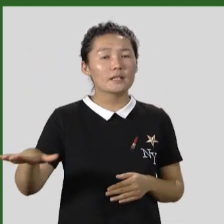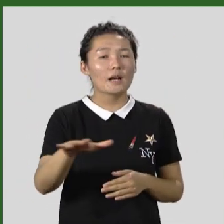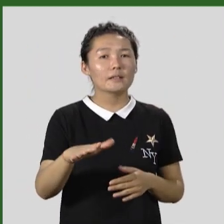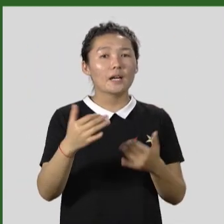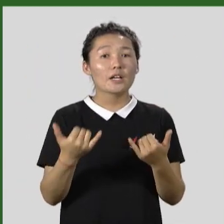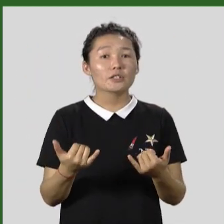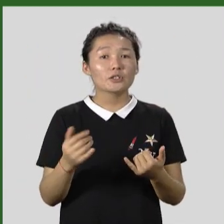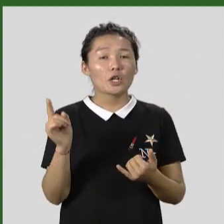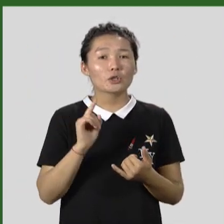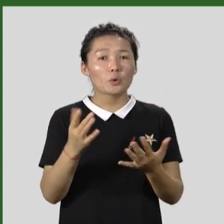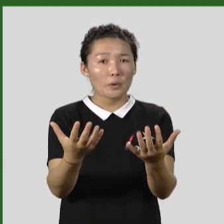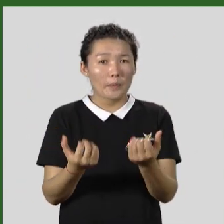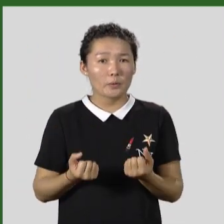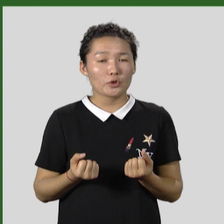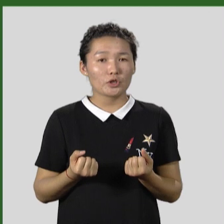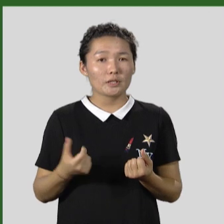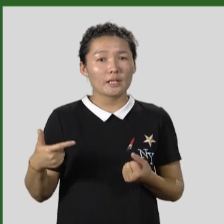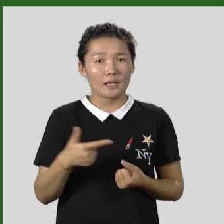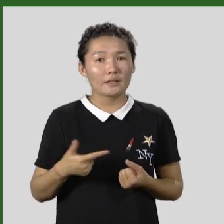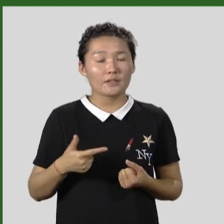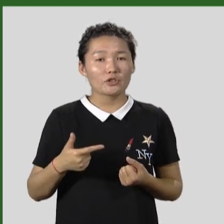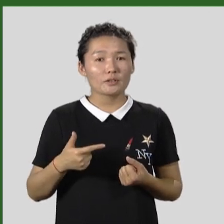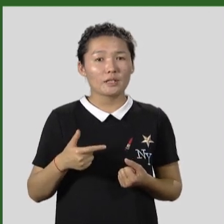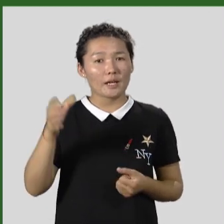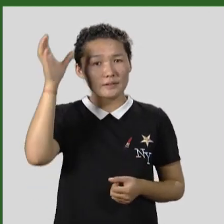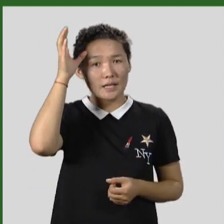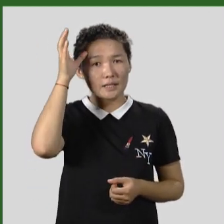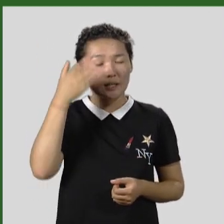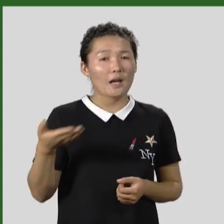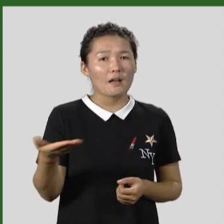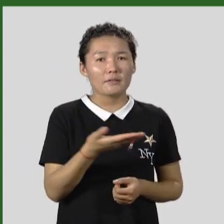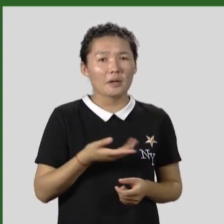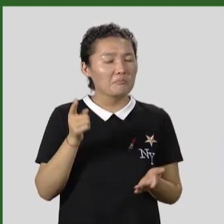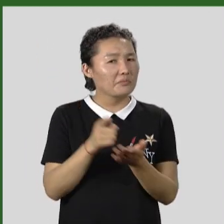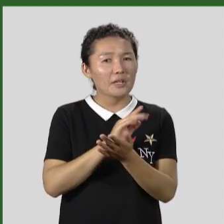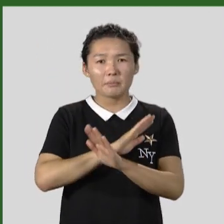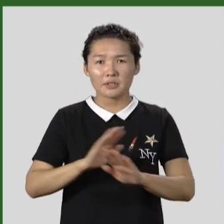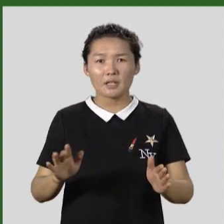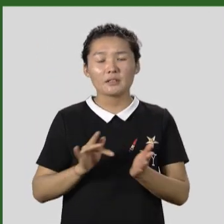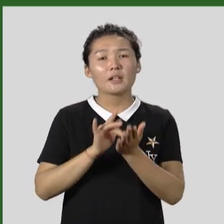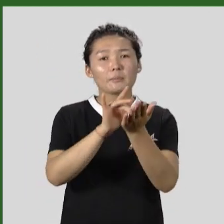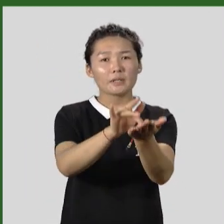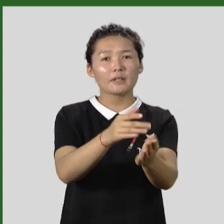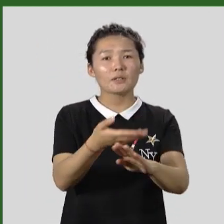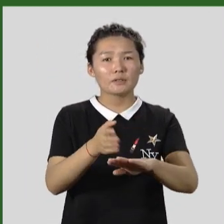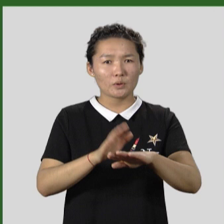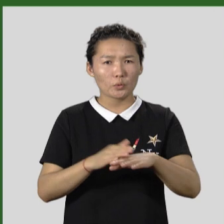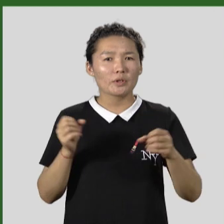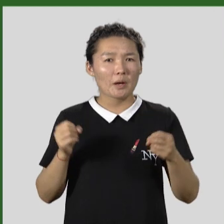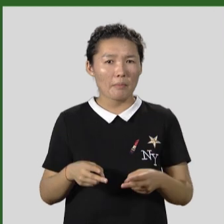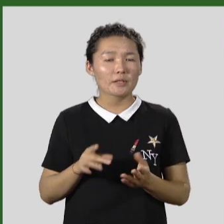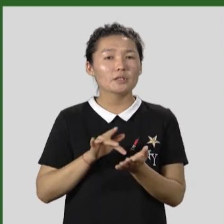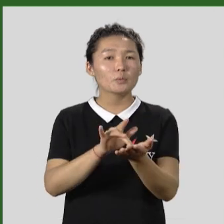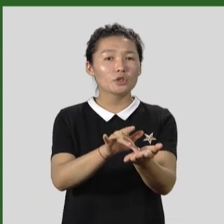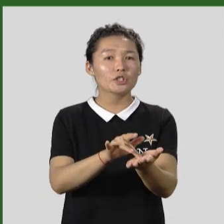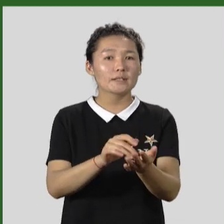получения географических знаний нам совсем не обязательно отправляться в трудные и опасные путешествия.